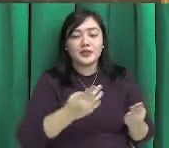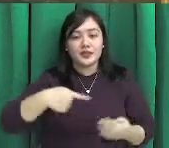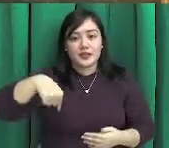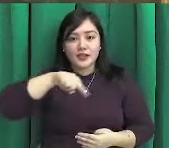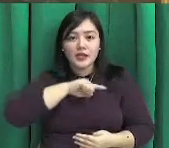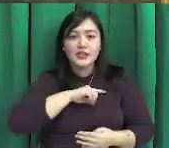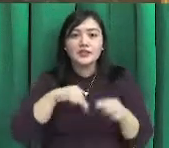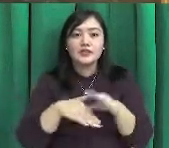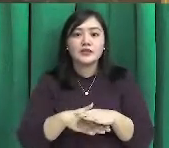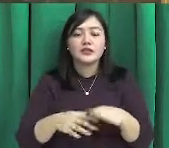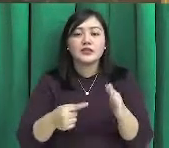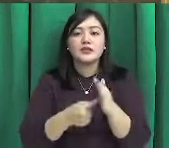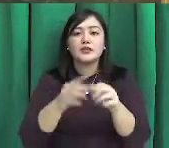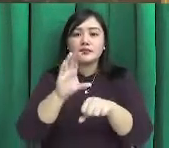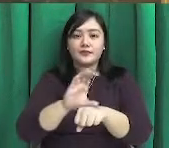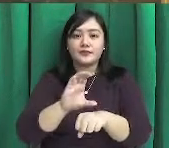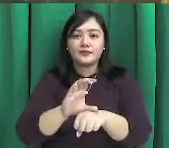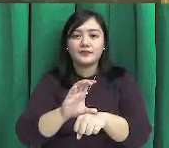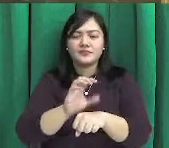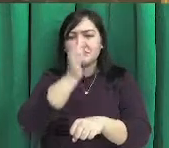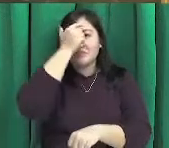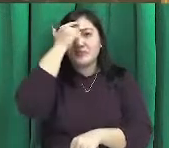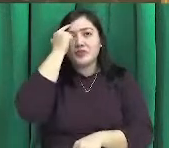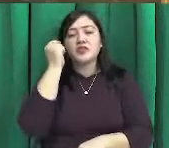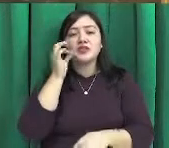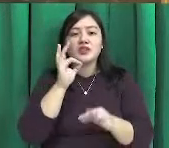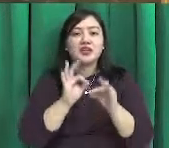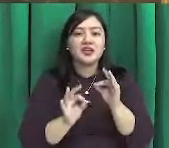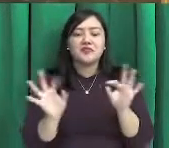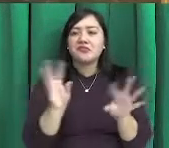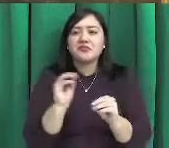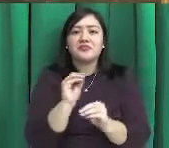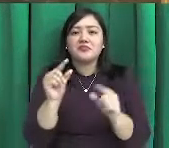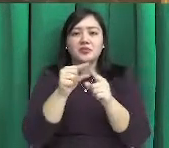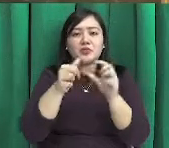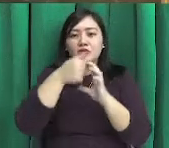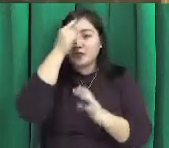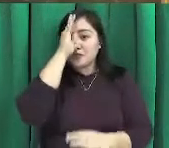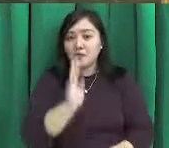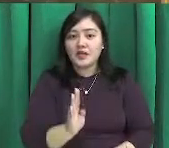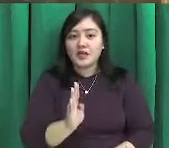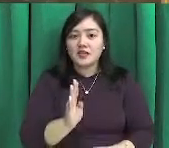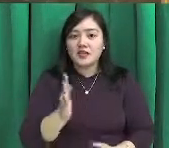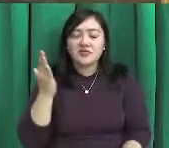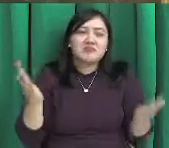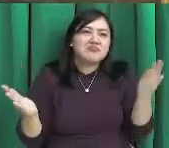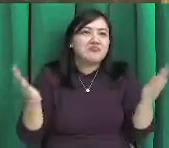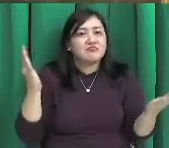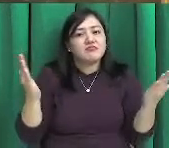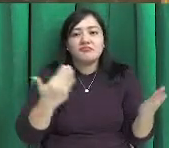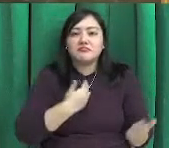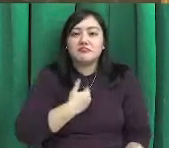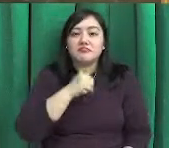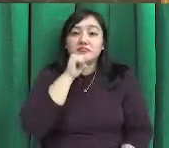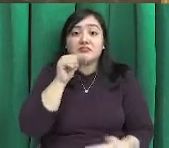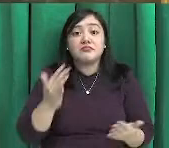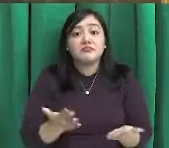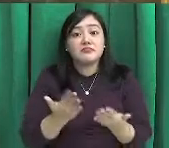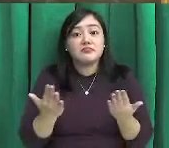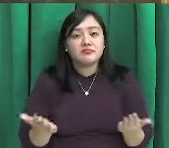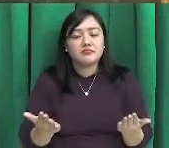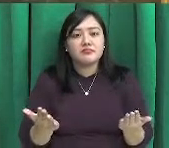ng Diyos sa akin, I don't think I'm here. Mm-hmm. Mm-hmm. So, bilang ina po at